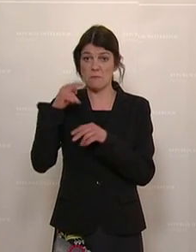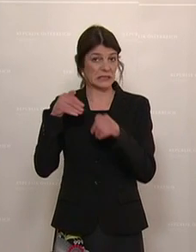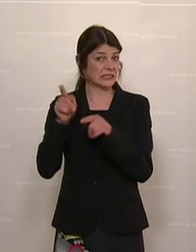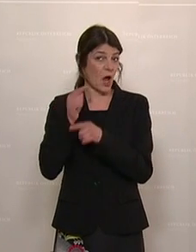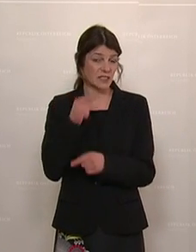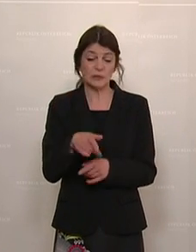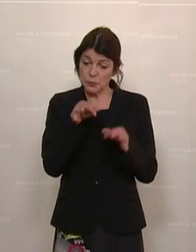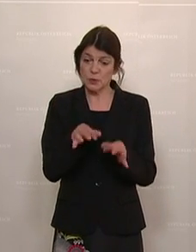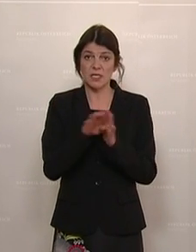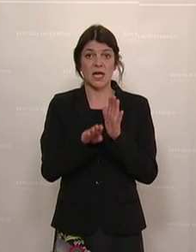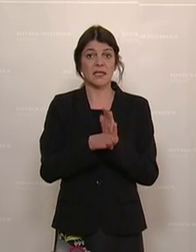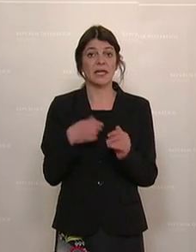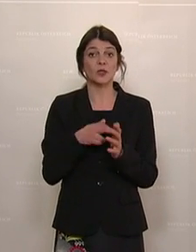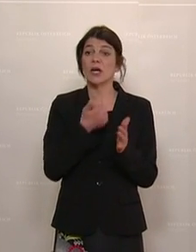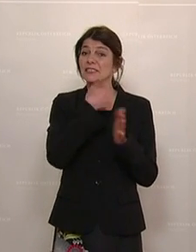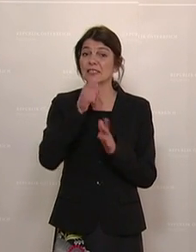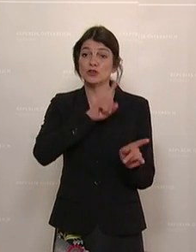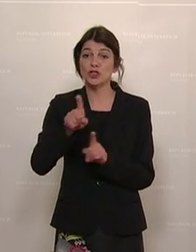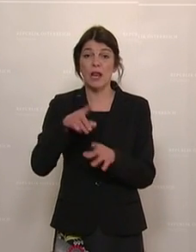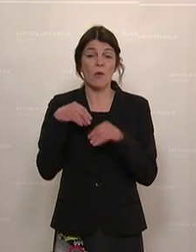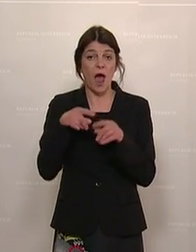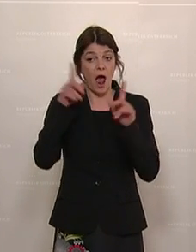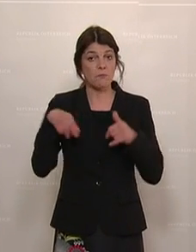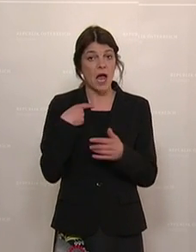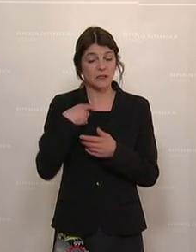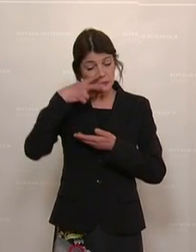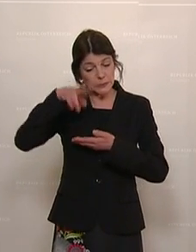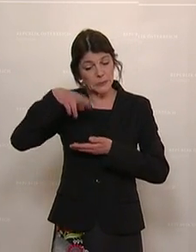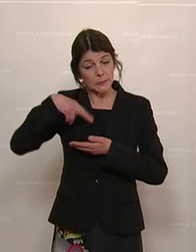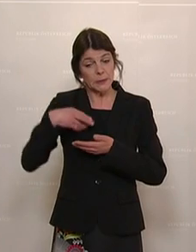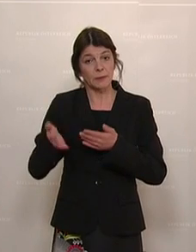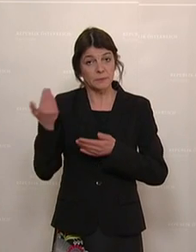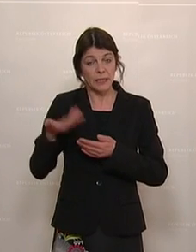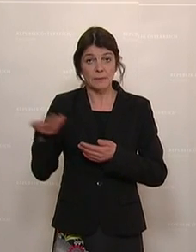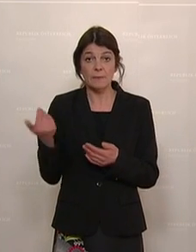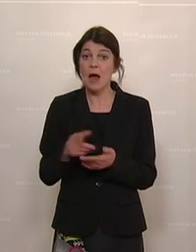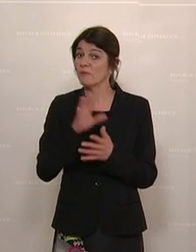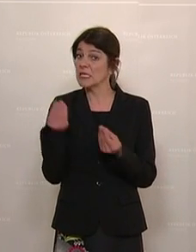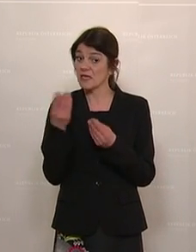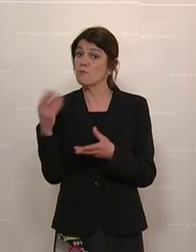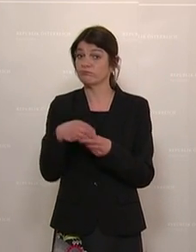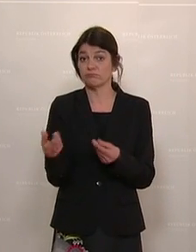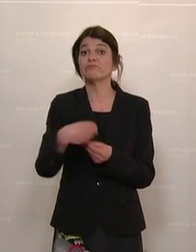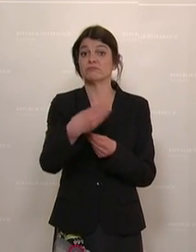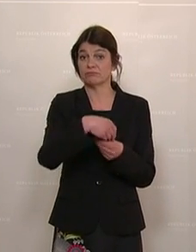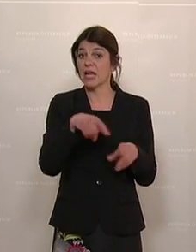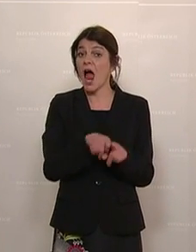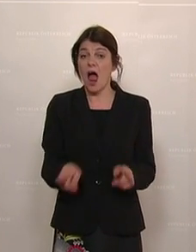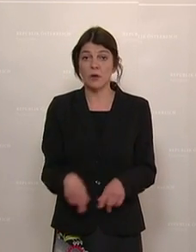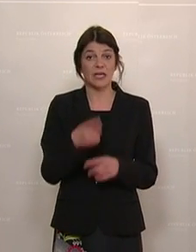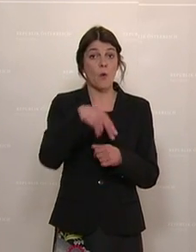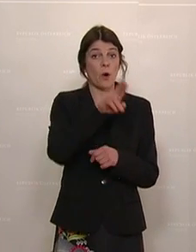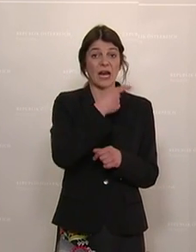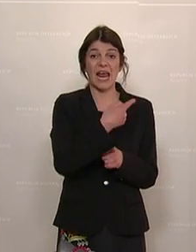Gesetz. Wir haben auch noch die 600 Stellungnahmen, die eingelangt sind, abgearbeitet und viele davon eingearbeitet. Das ist die UG-Novelle nach